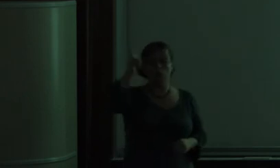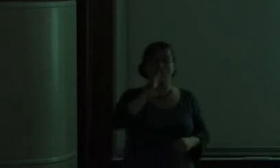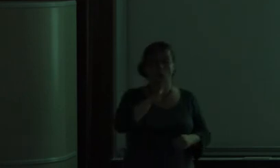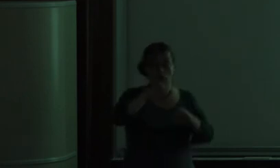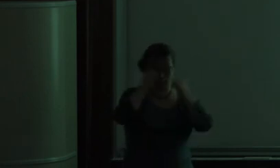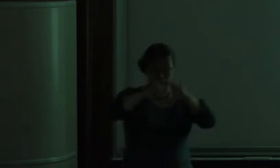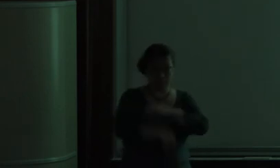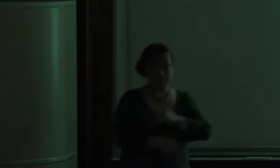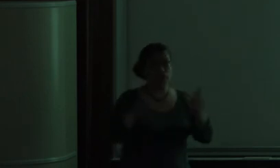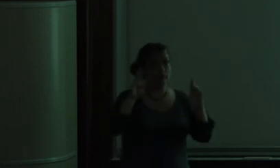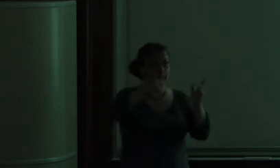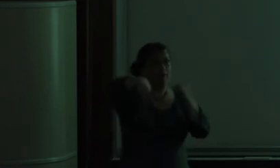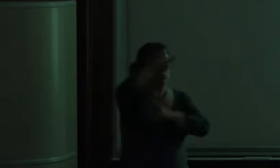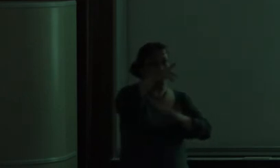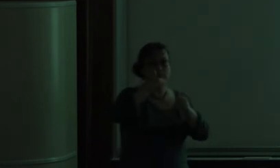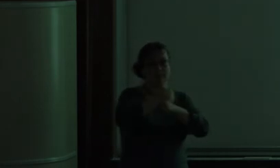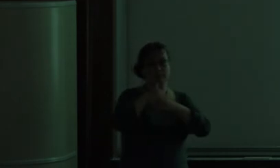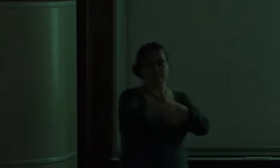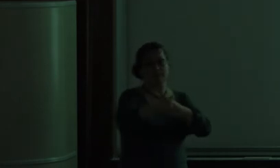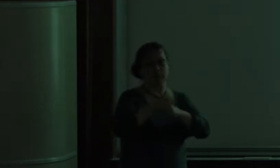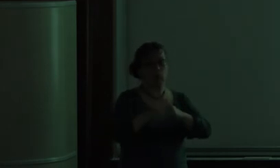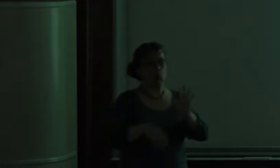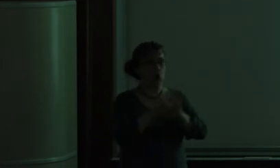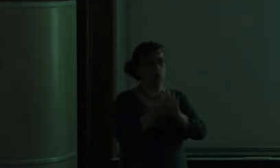coder dans vos prochaines semaines. Merci beaucoup.